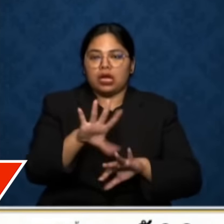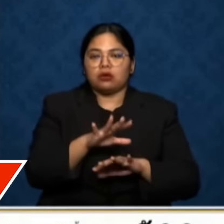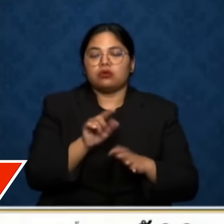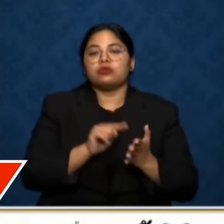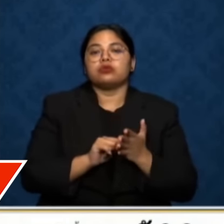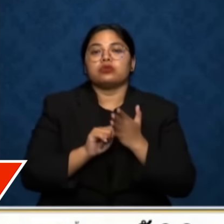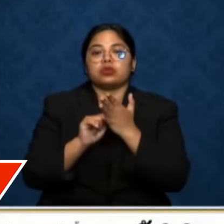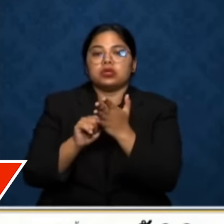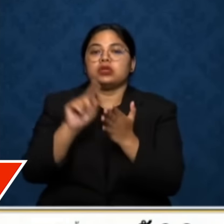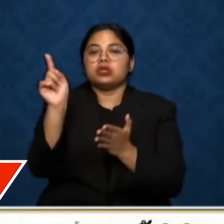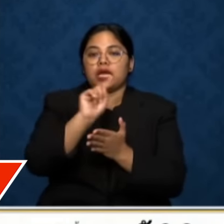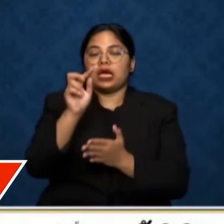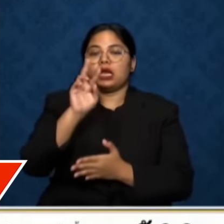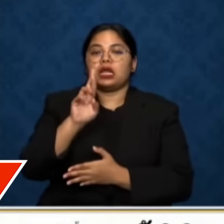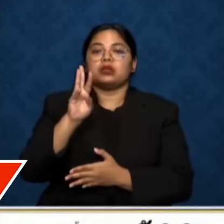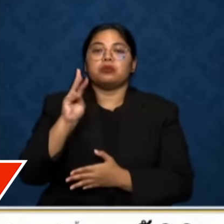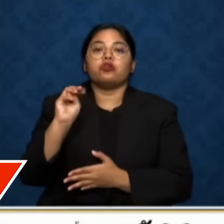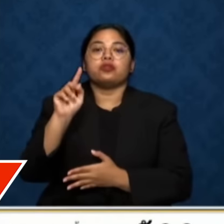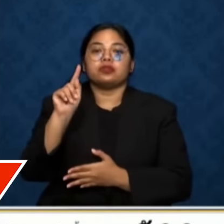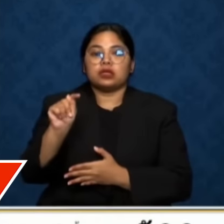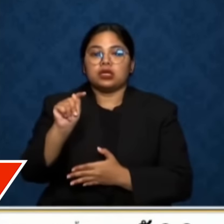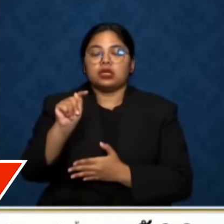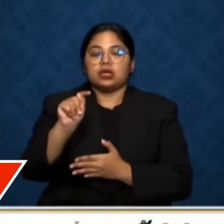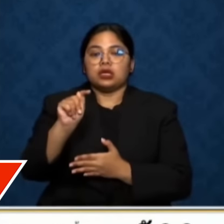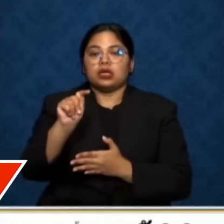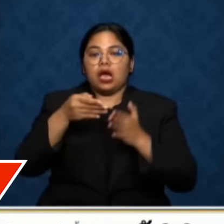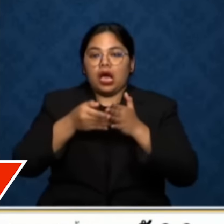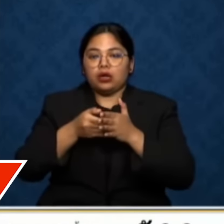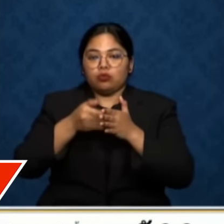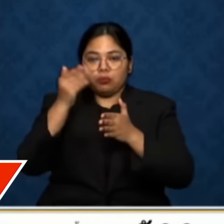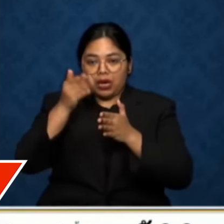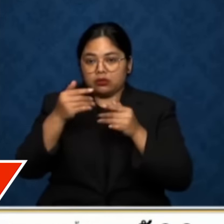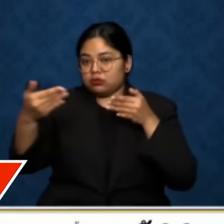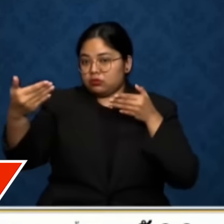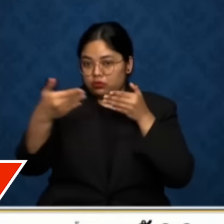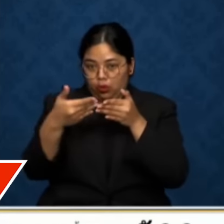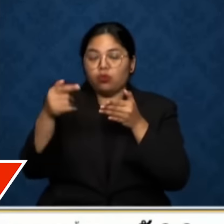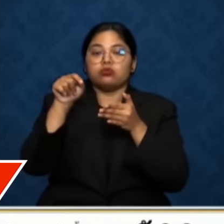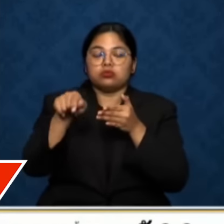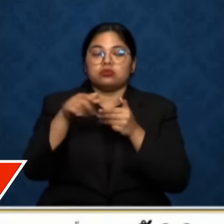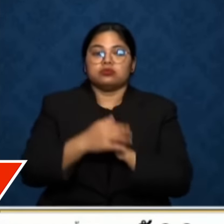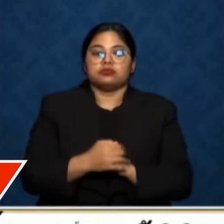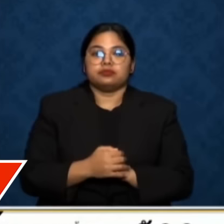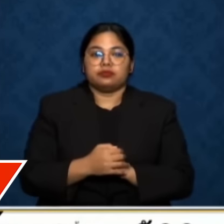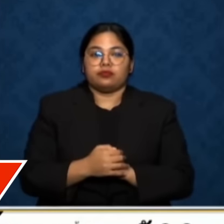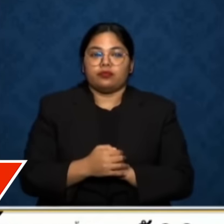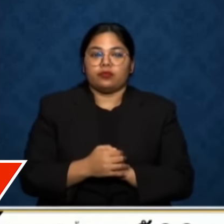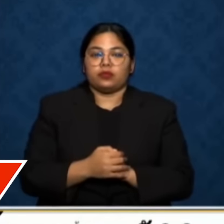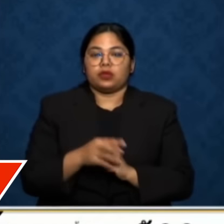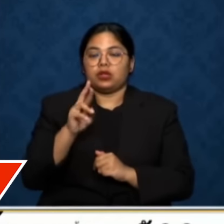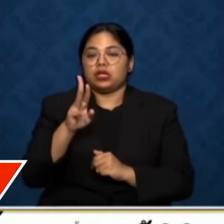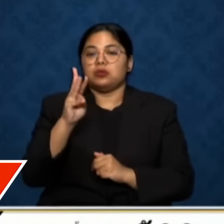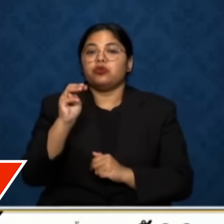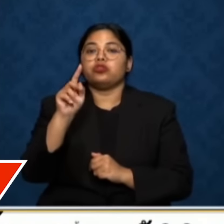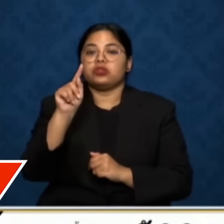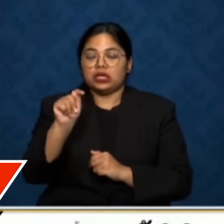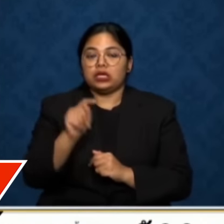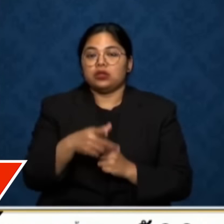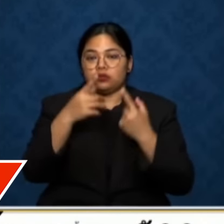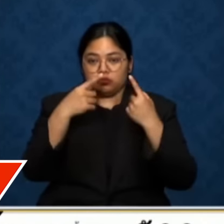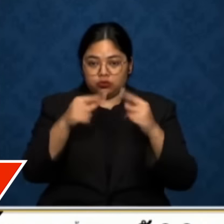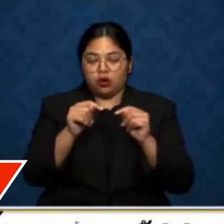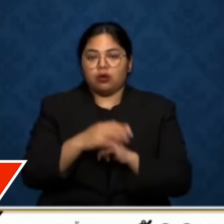นอรัฐมนตรีพิจารณาอนุมัติตรงๆเลยท่านรัฐมนตรีตรงๆต้องตอบนะครับแต่ค